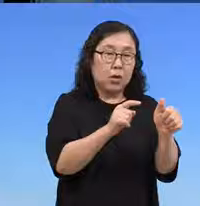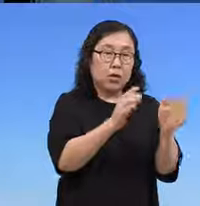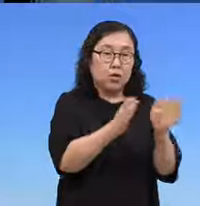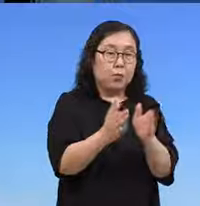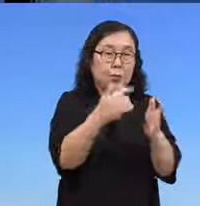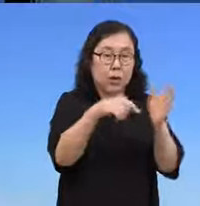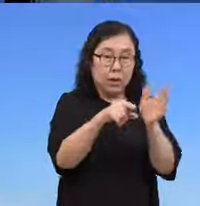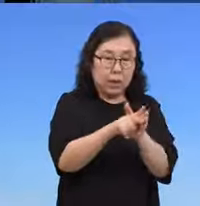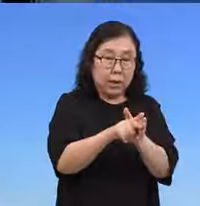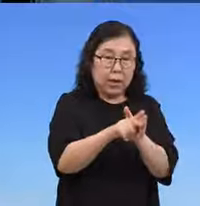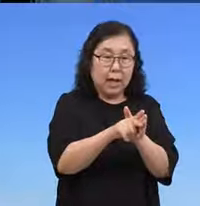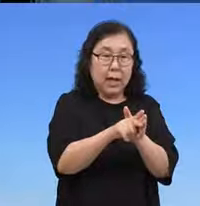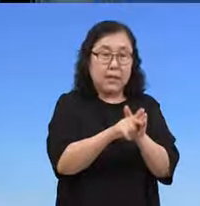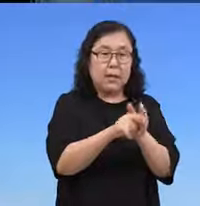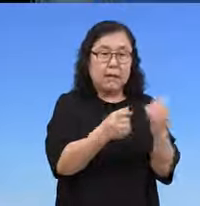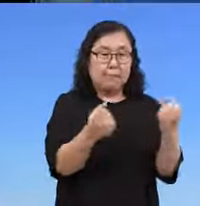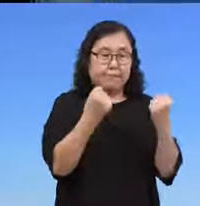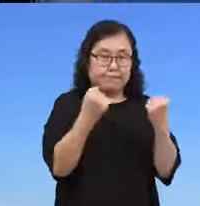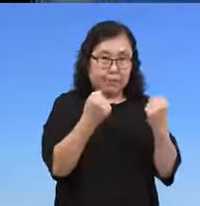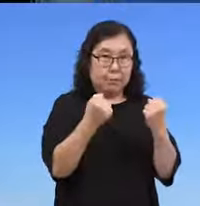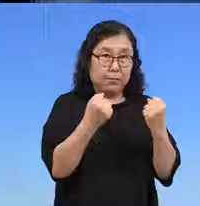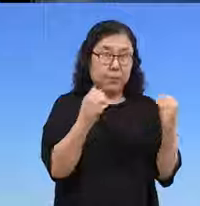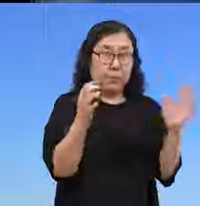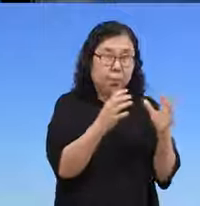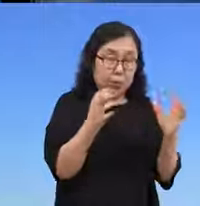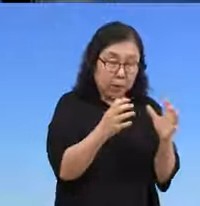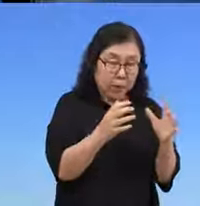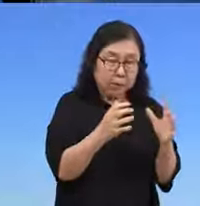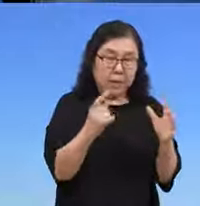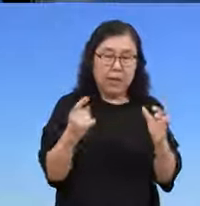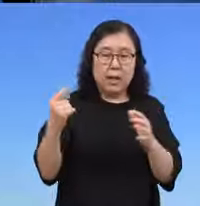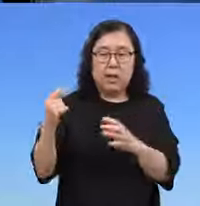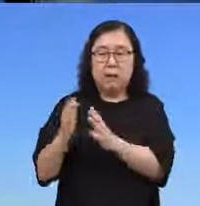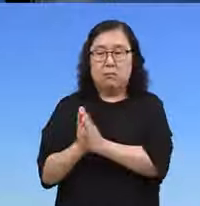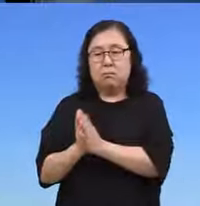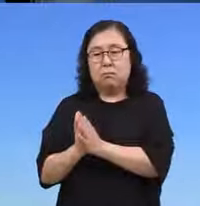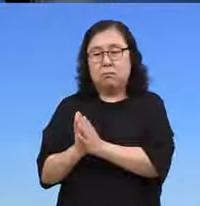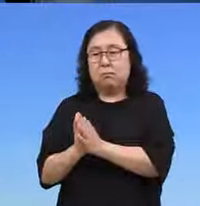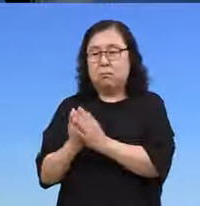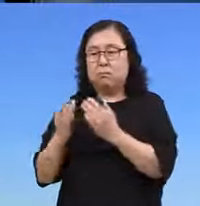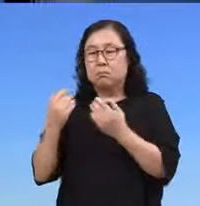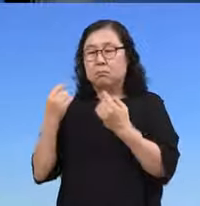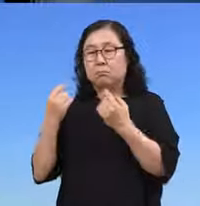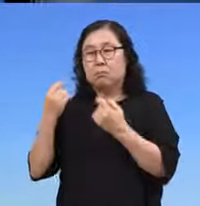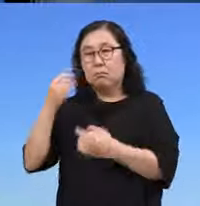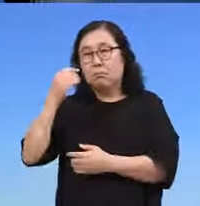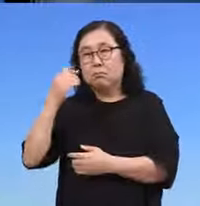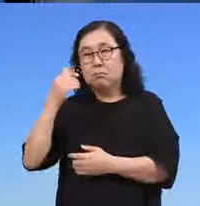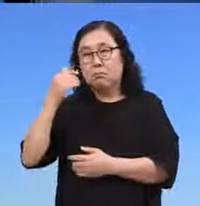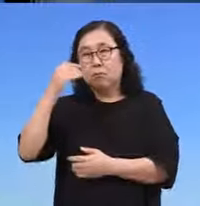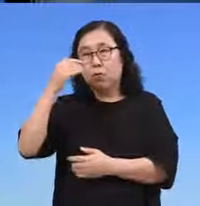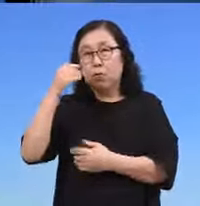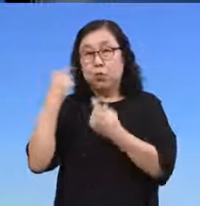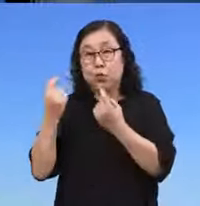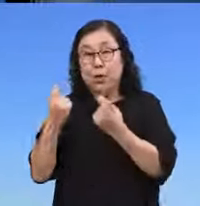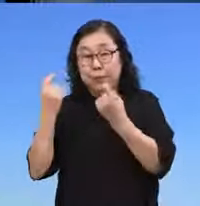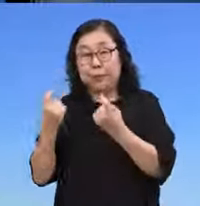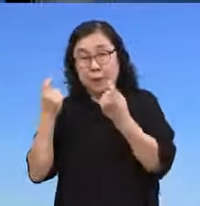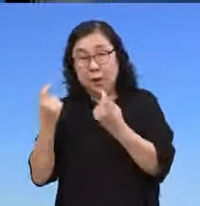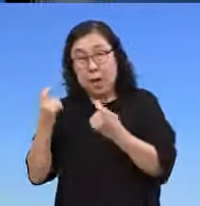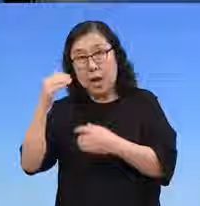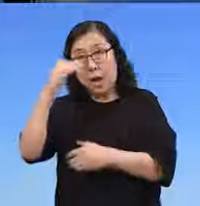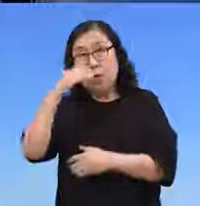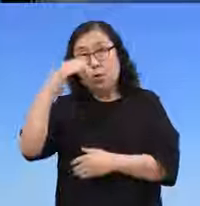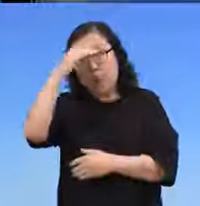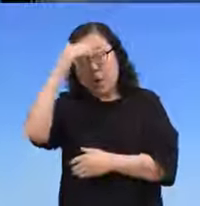쉼과 파티가 목적입니다. 교회는 여흥을 목적으로 하는 유람선이 아니라 명령을 수행하는 군함이 되어야